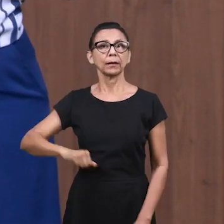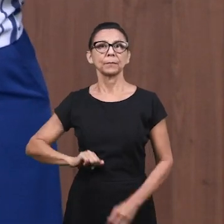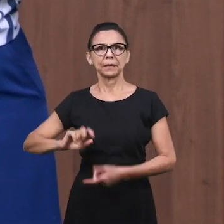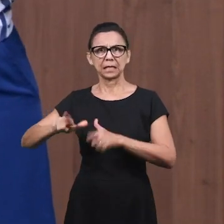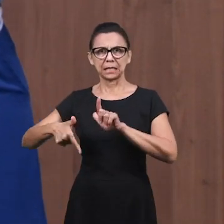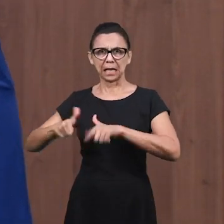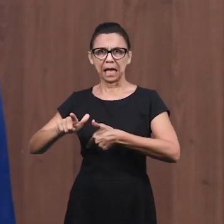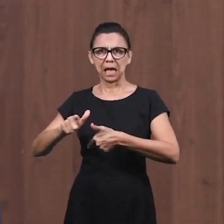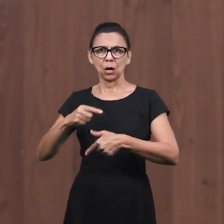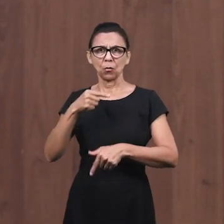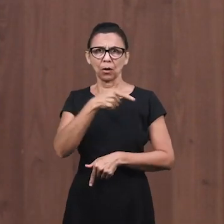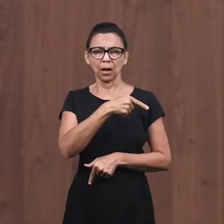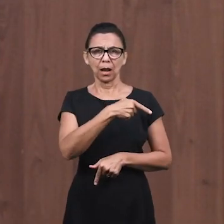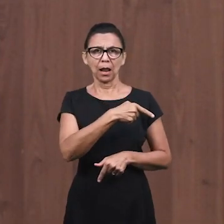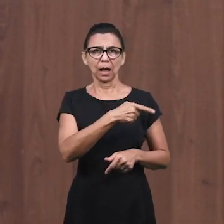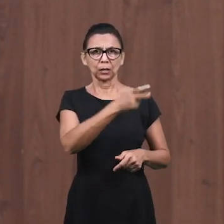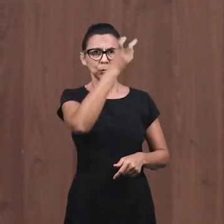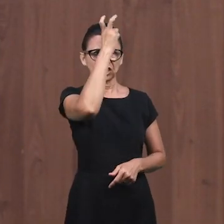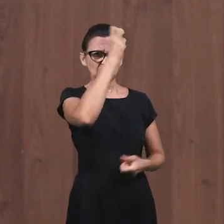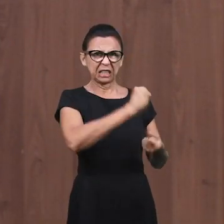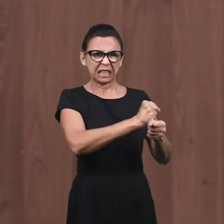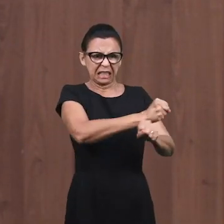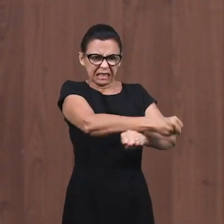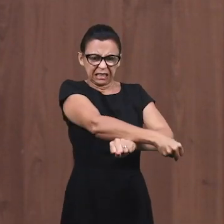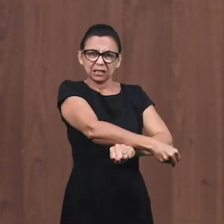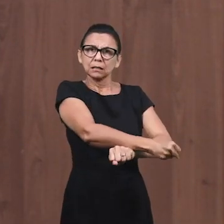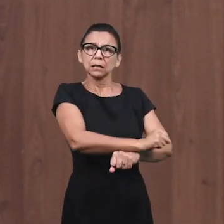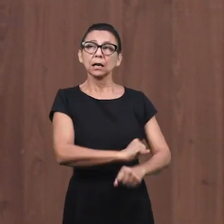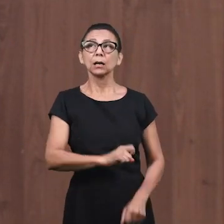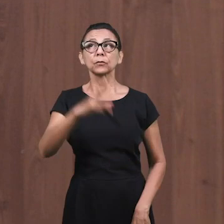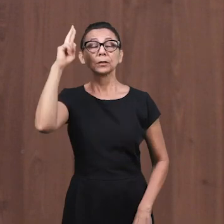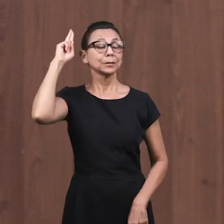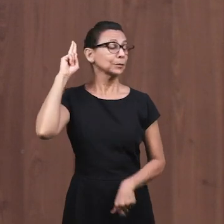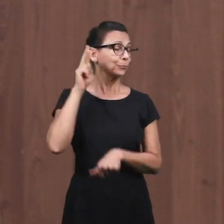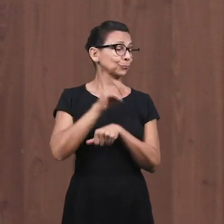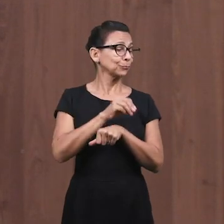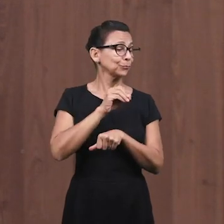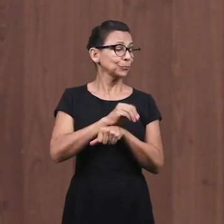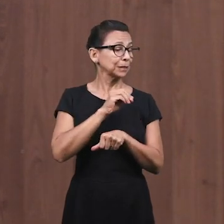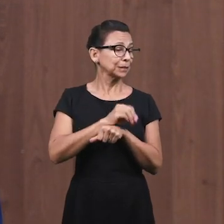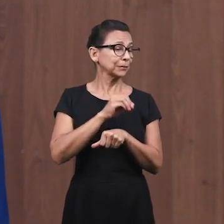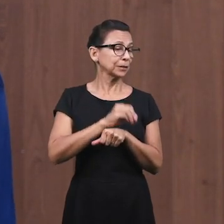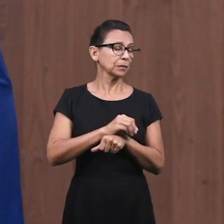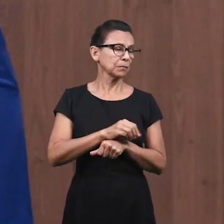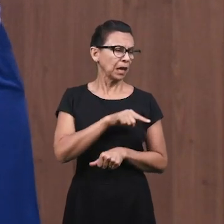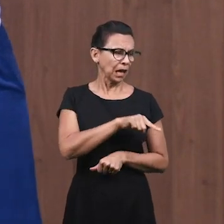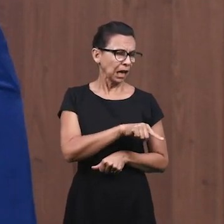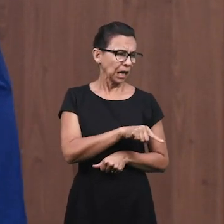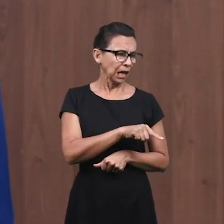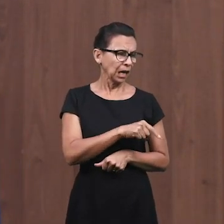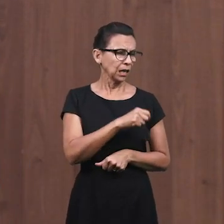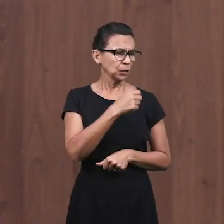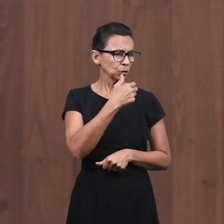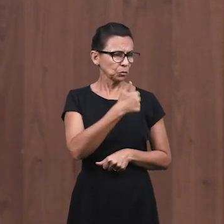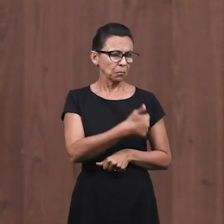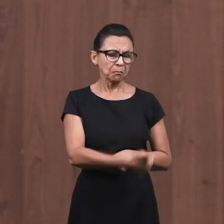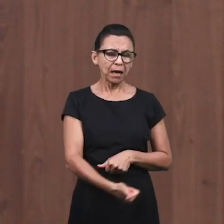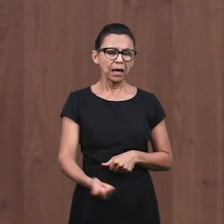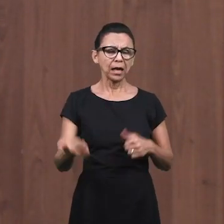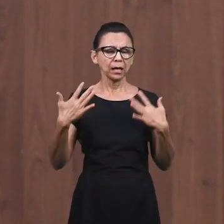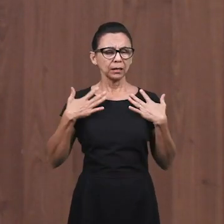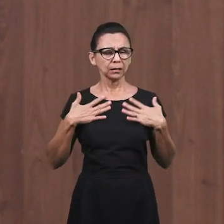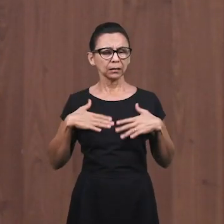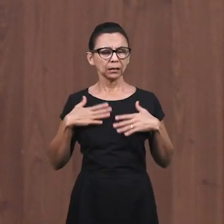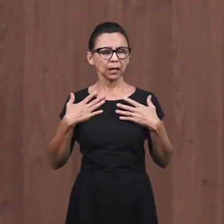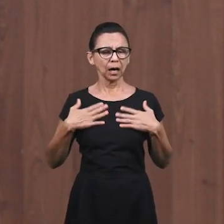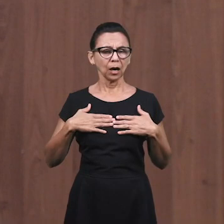l'esclavage en Égypte. Il a vu le soin de Dieu continuellement. Et quand tout était bien, tout se passait bien,